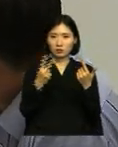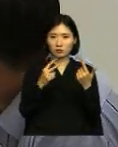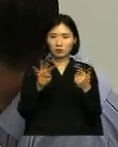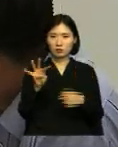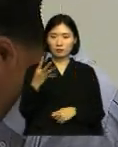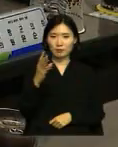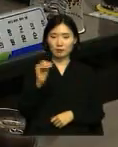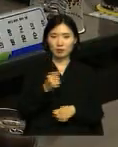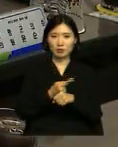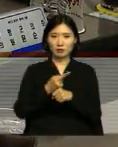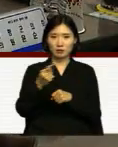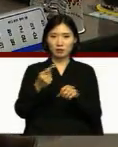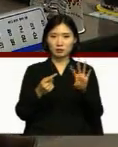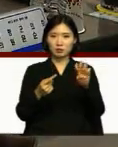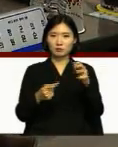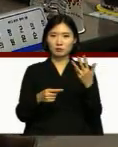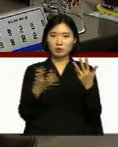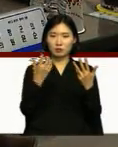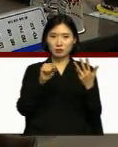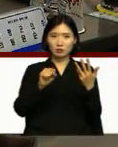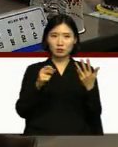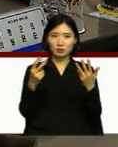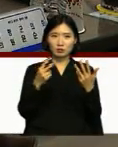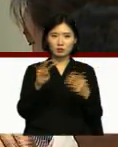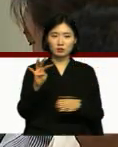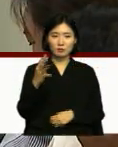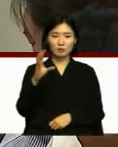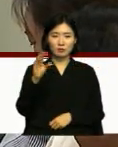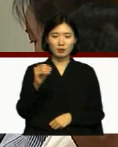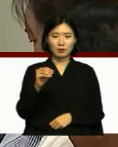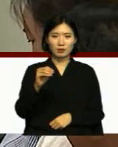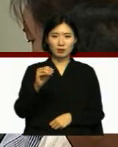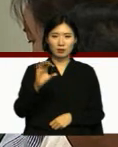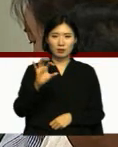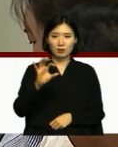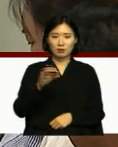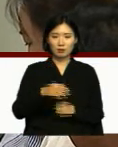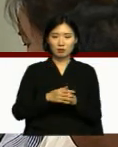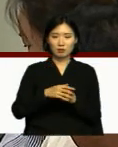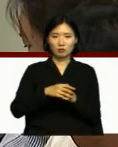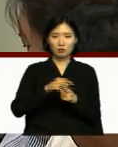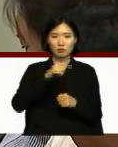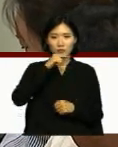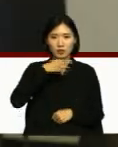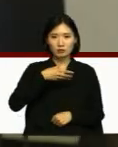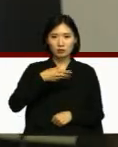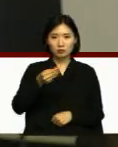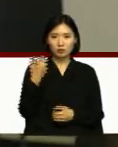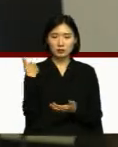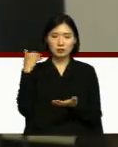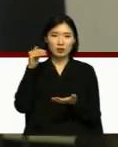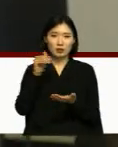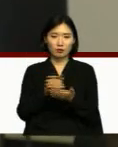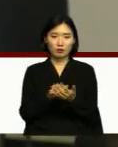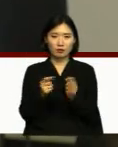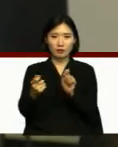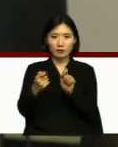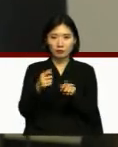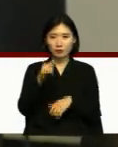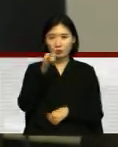내년 48억 2천 400만원의 대출금 상환을 앞두고 있다는 점도 문제의 심각성을 더하고